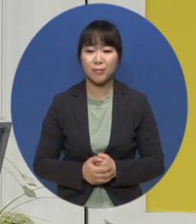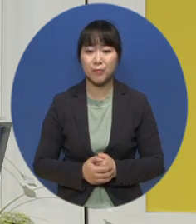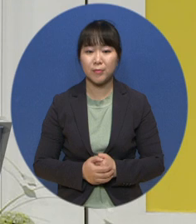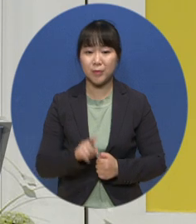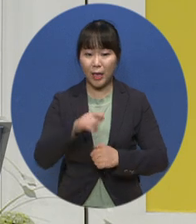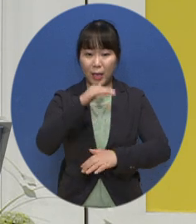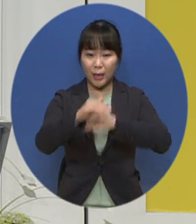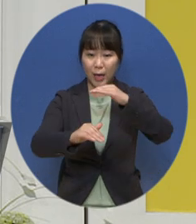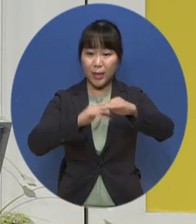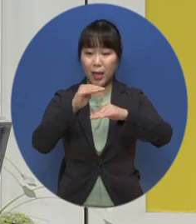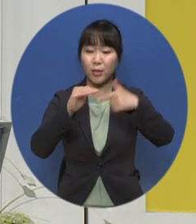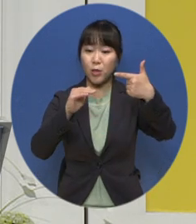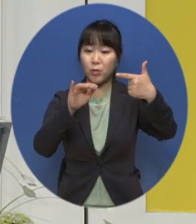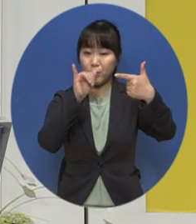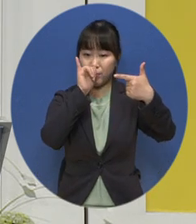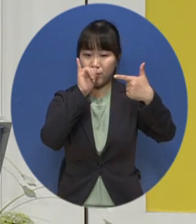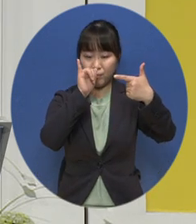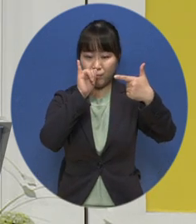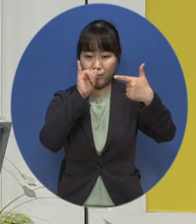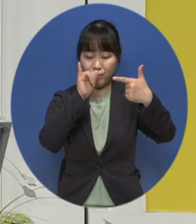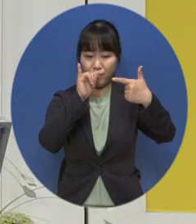앞에 다리 6개가 있는데